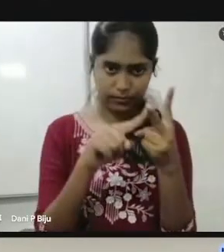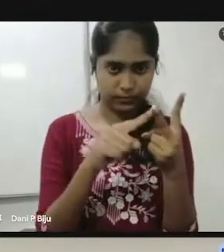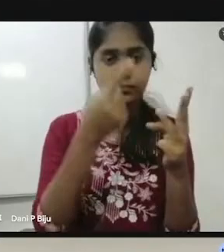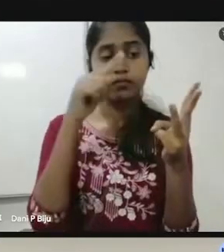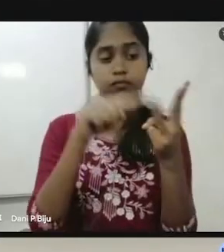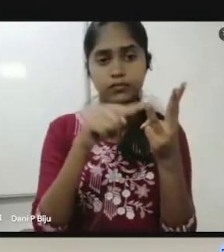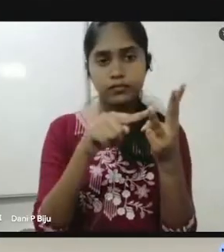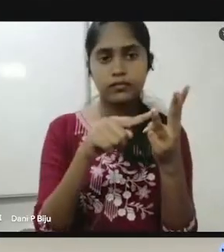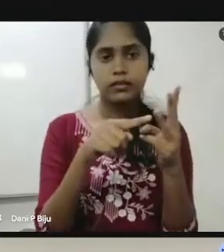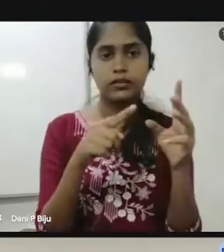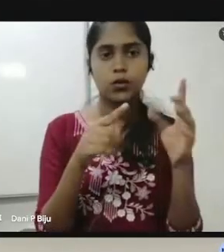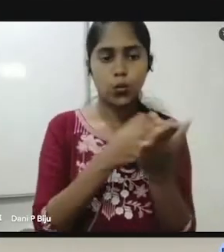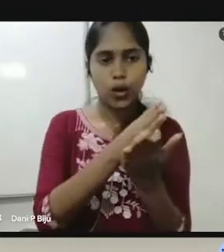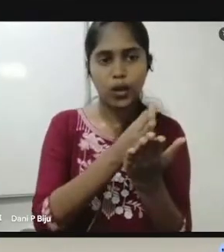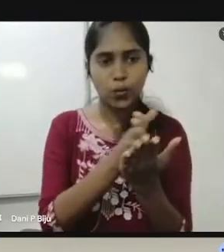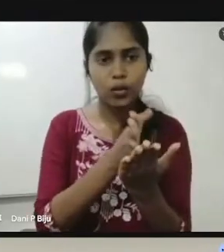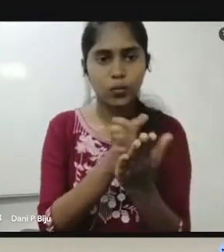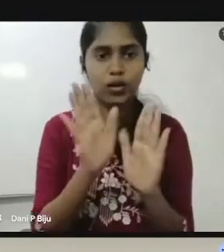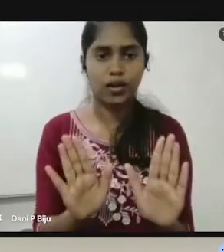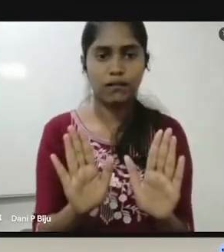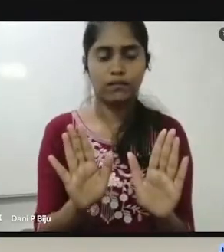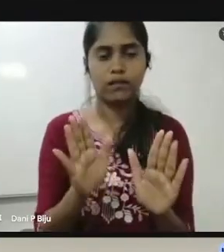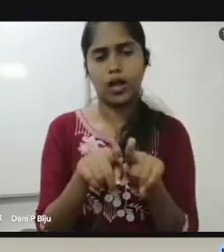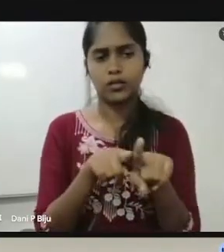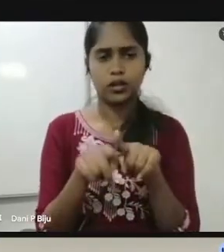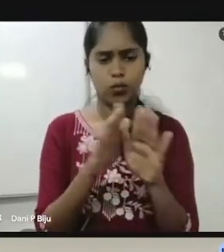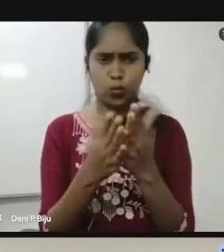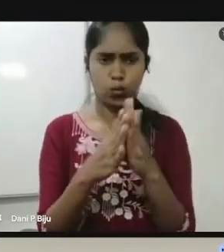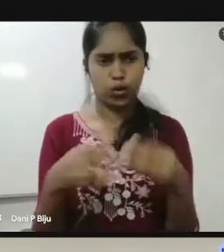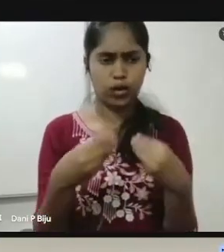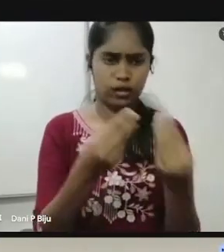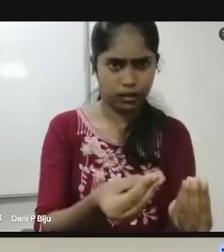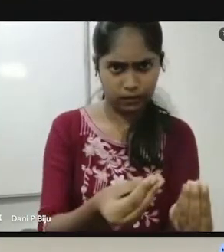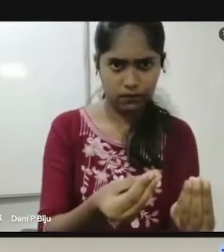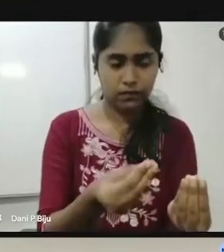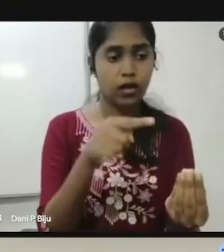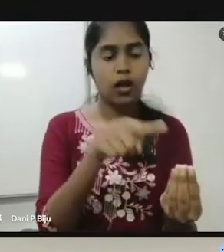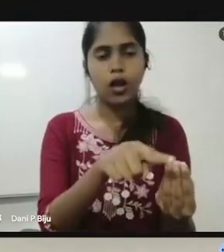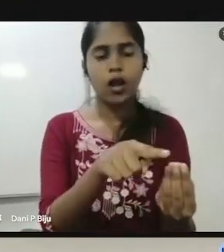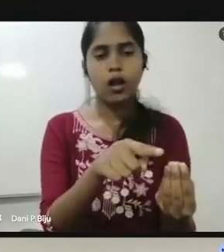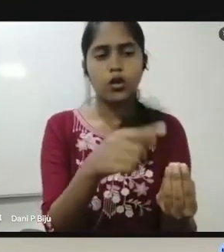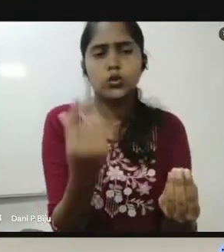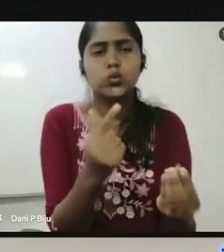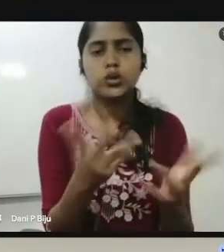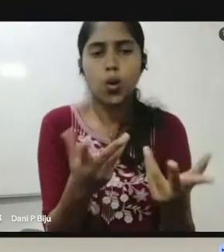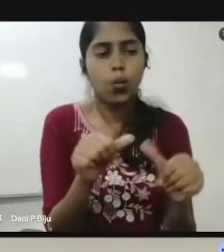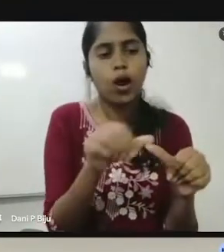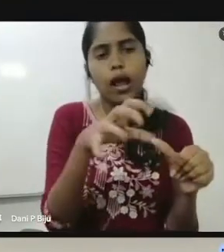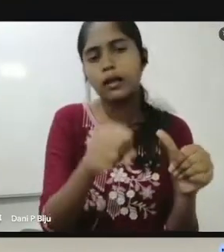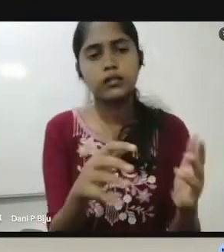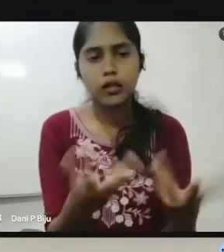ഇതുപോലൊരു ഡിവൈസോ ഒരു പിക്ചർ ബുക്കോ അങ്ങനെ എന്തെങ്കിലും കൊടുത്തു, പക്ഷെ അവരത് എങ്ങനെയാണ് അവര് ആക്സസ് ചെയ്യുന്നത്, അത് അവരെങ്ങനെയാണ്